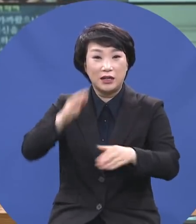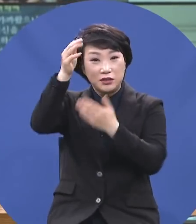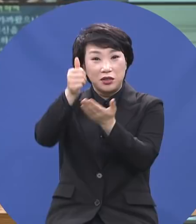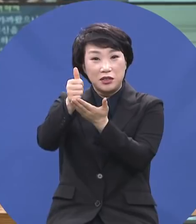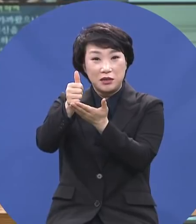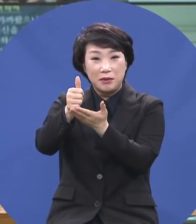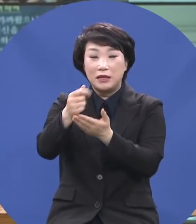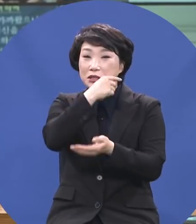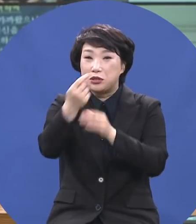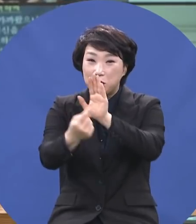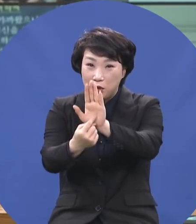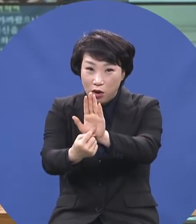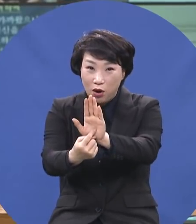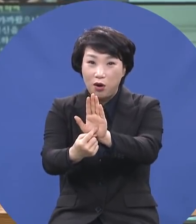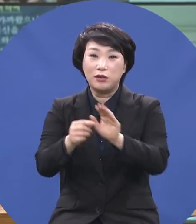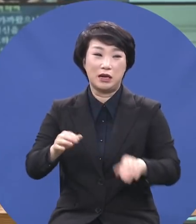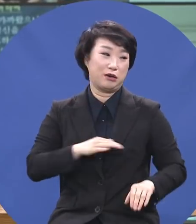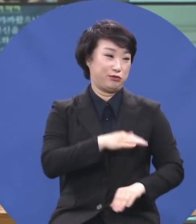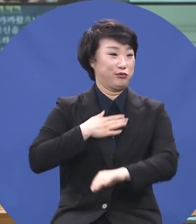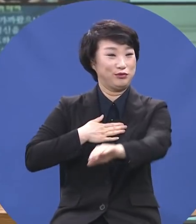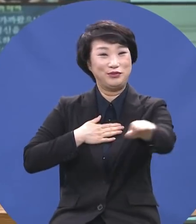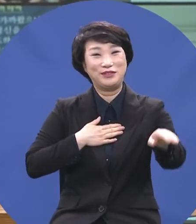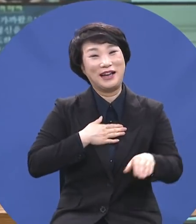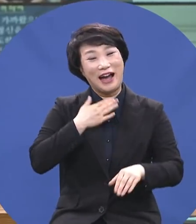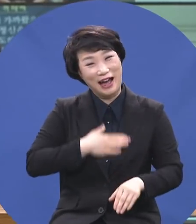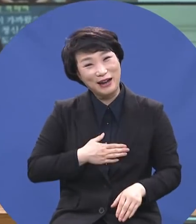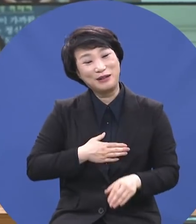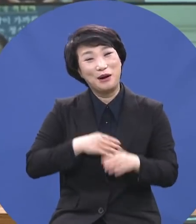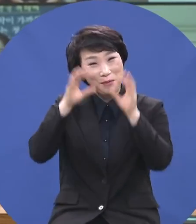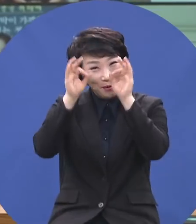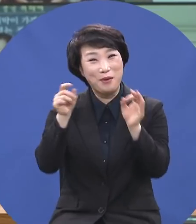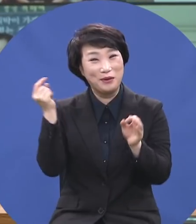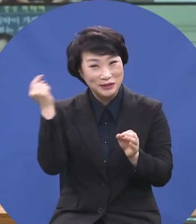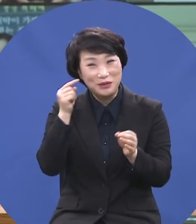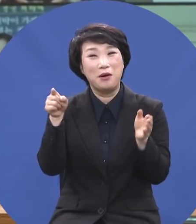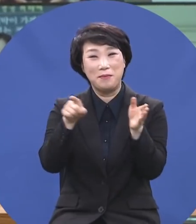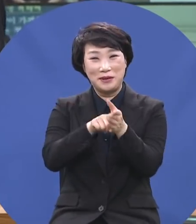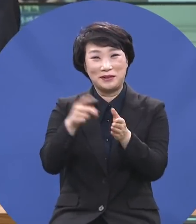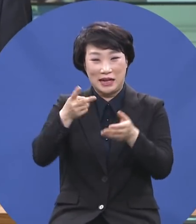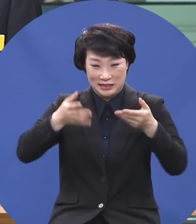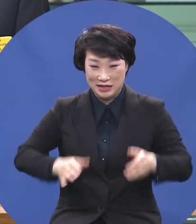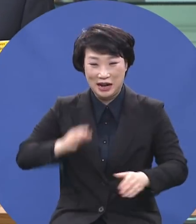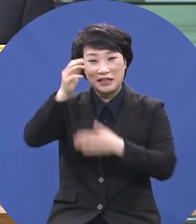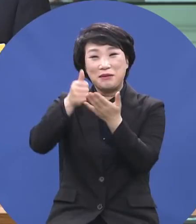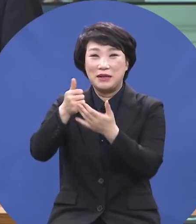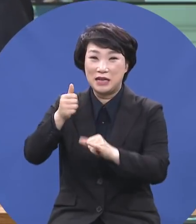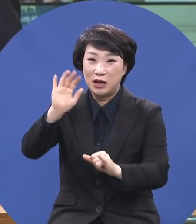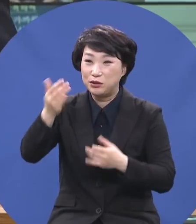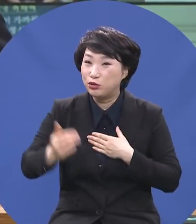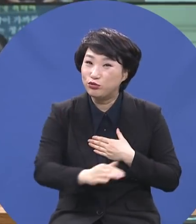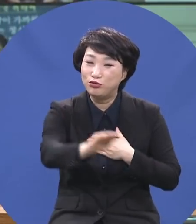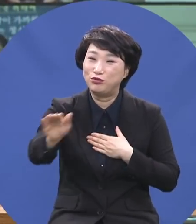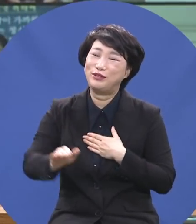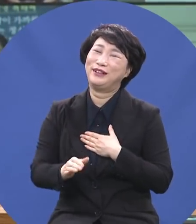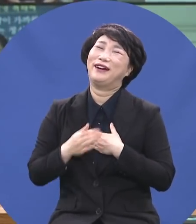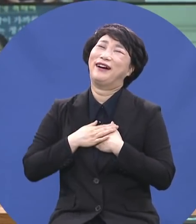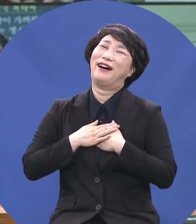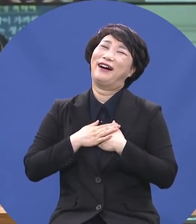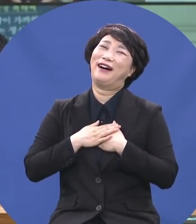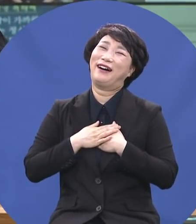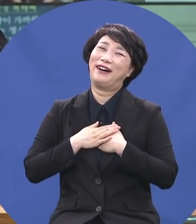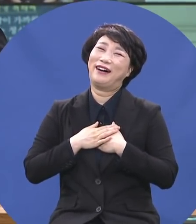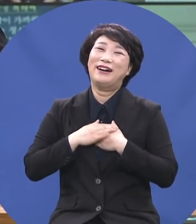성령으로 증거해서 우리가 알고 믿고 거듭나고 하나님 자녀가 되었으니,